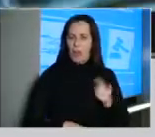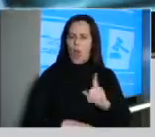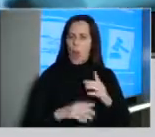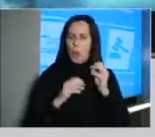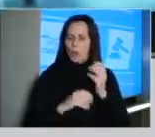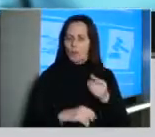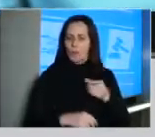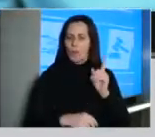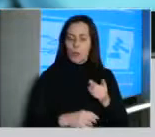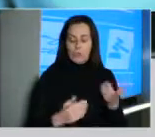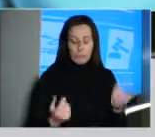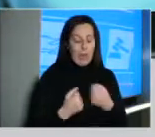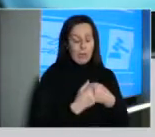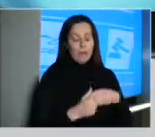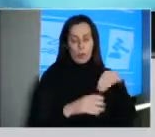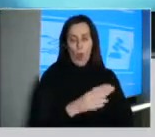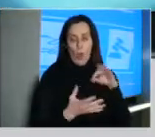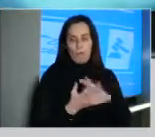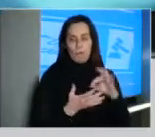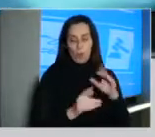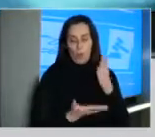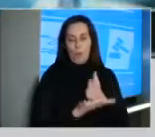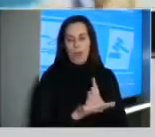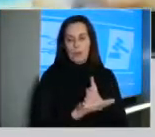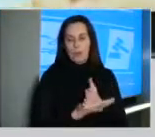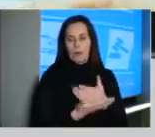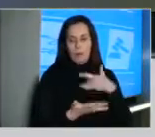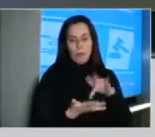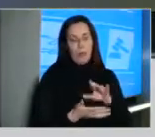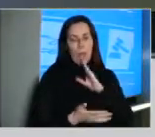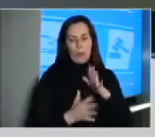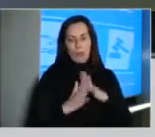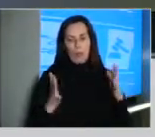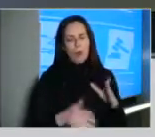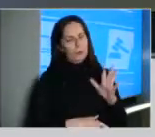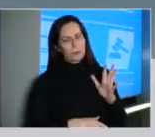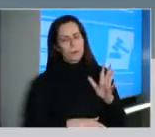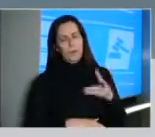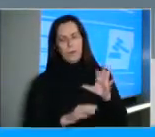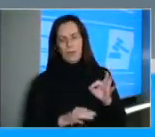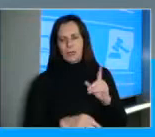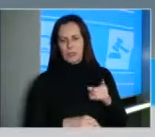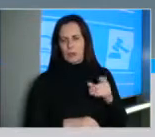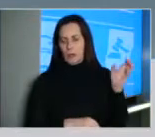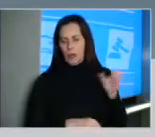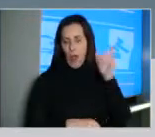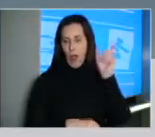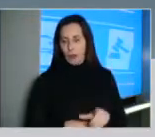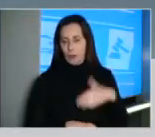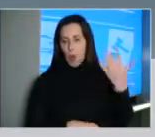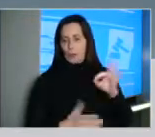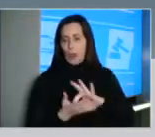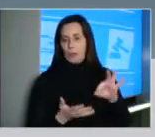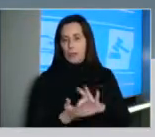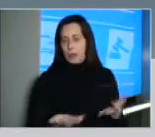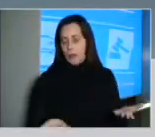מוסרים לו מידע, והוא צריך להיאבק עם גורמים בתוך המשרד עצמו. ואנחנו נמצאים פה בבעיה מאוד קשה. ואולי באמת צריך לשים בן אדם שהוא חוץ משרדי, קצת